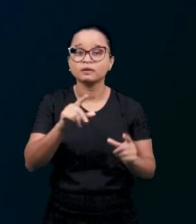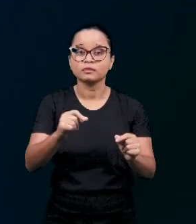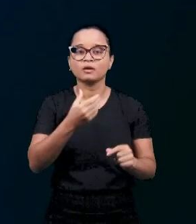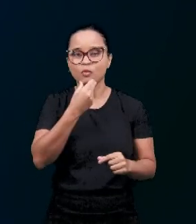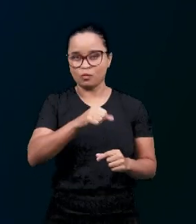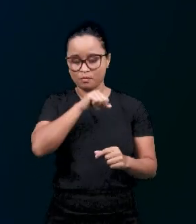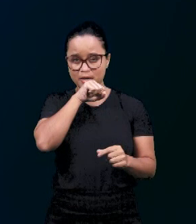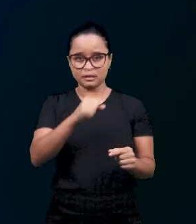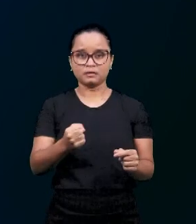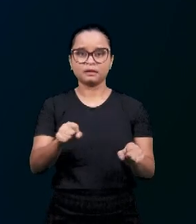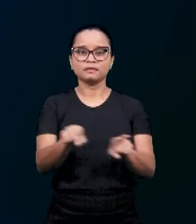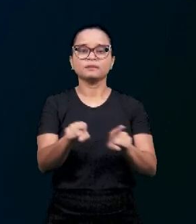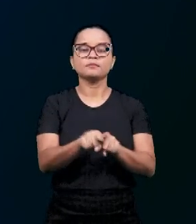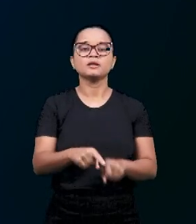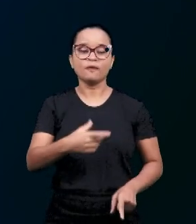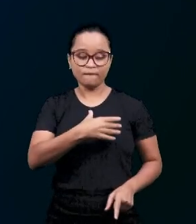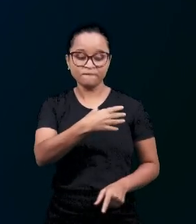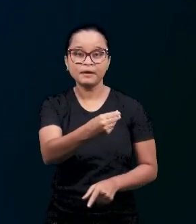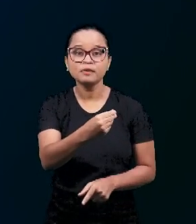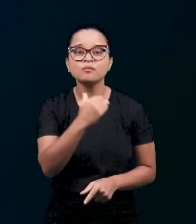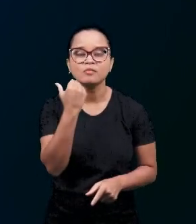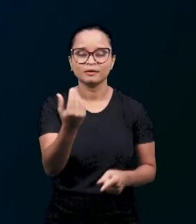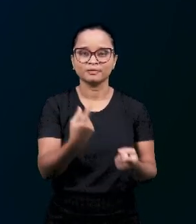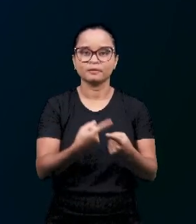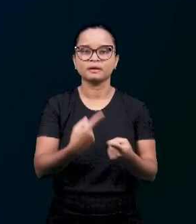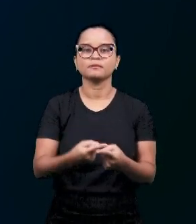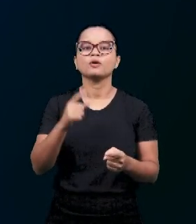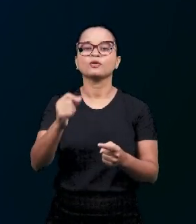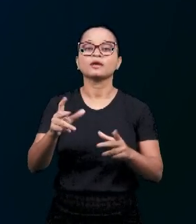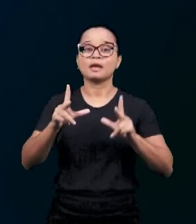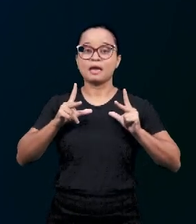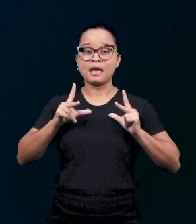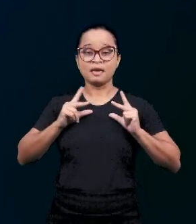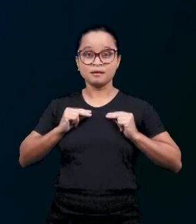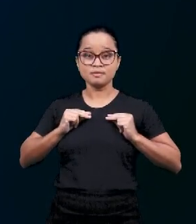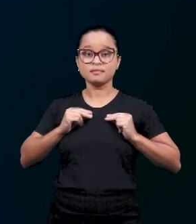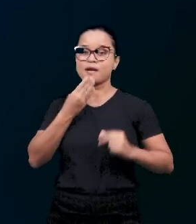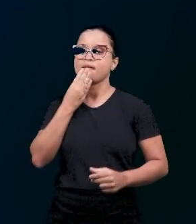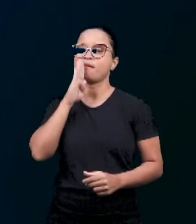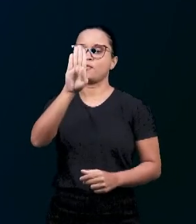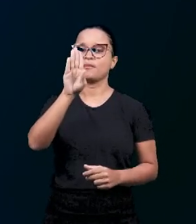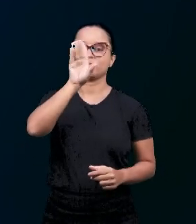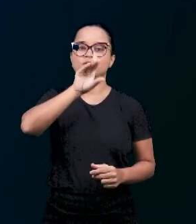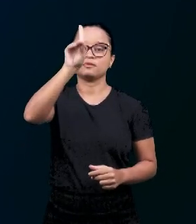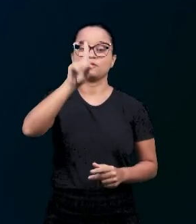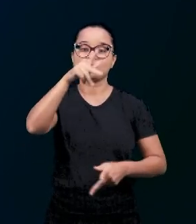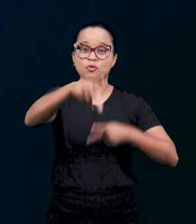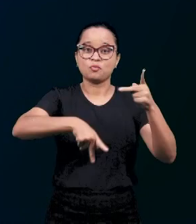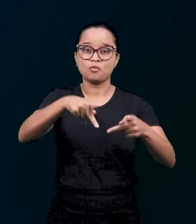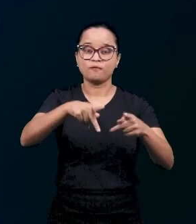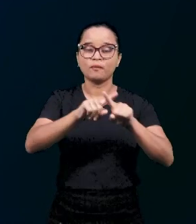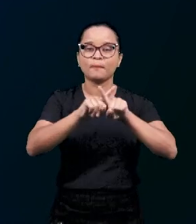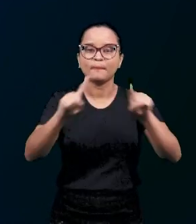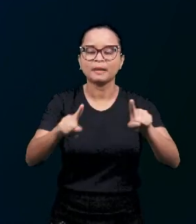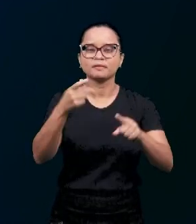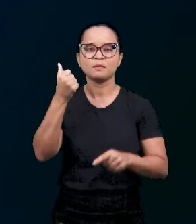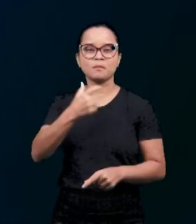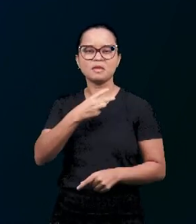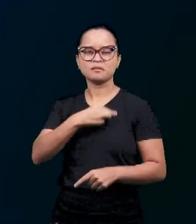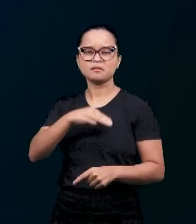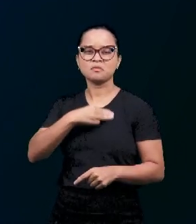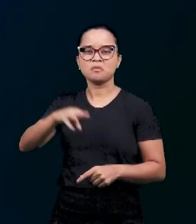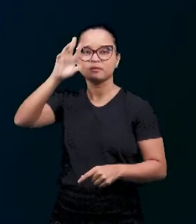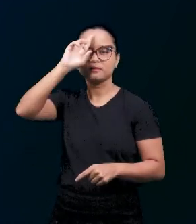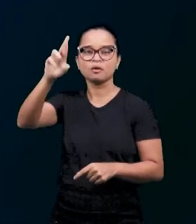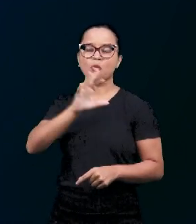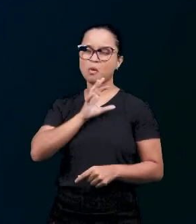comme conséquence, la mort du Père, il y a la mort du Fils, qui est la mort de l'héritage, la promesse de Dieu pour ce peuple. Mais par la miséricorde